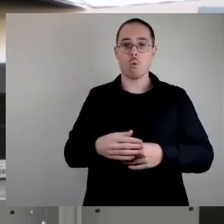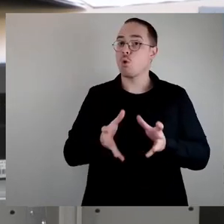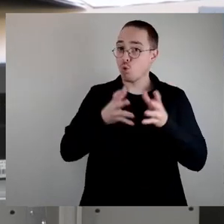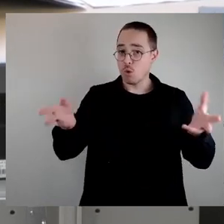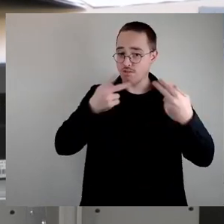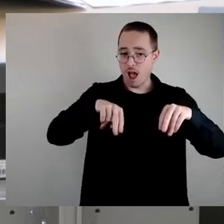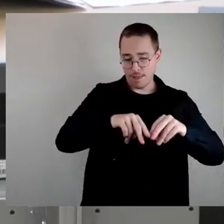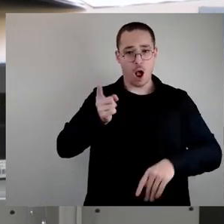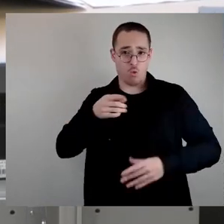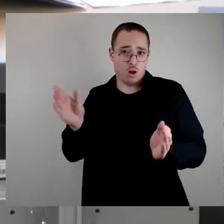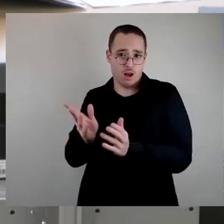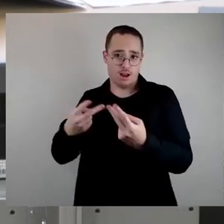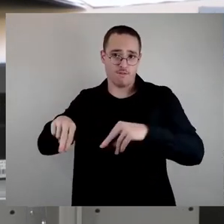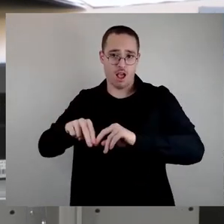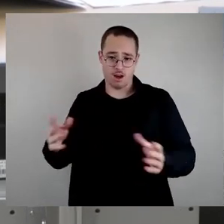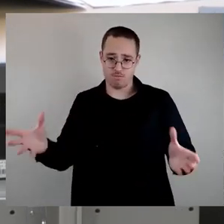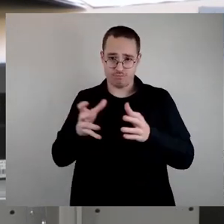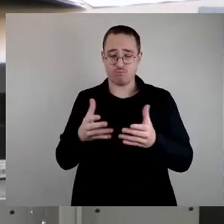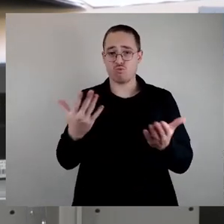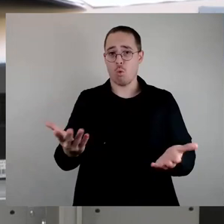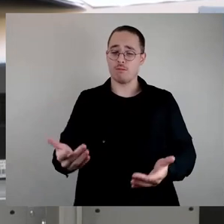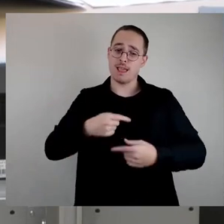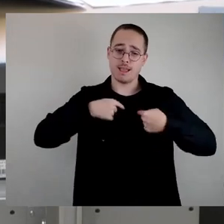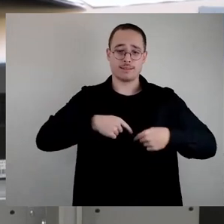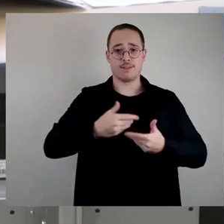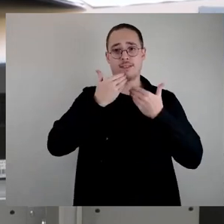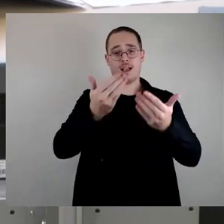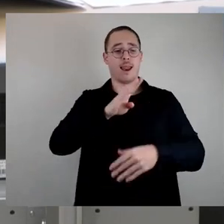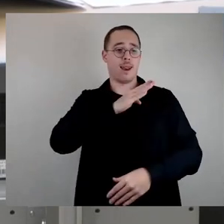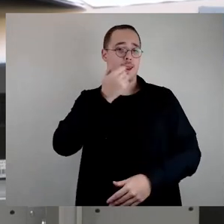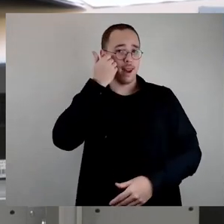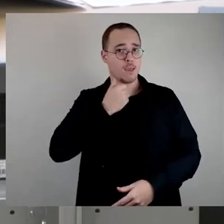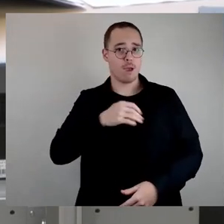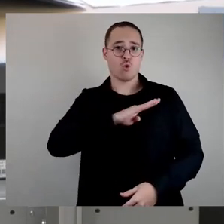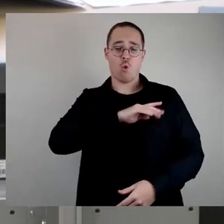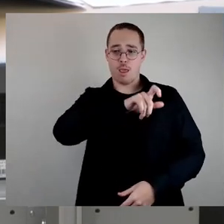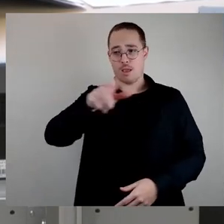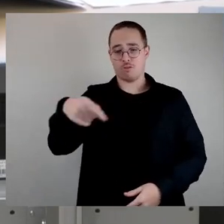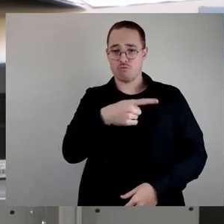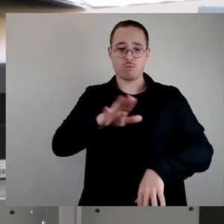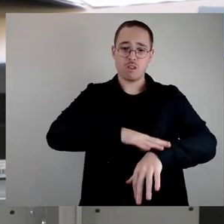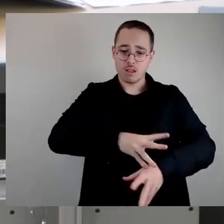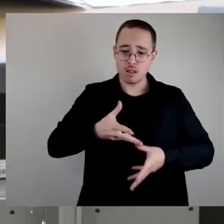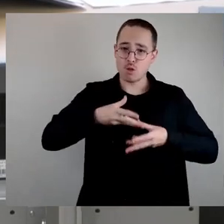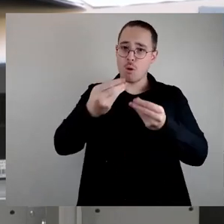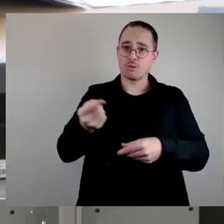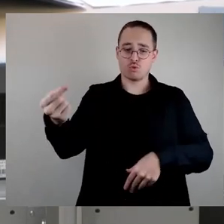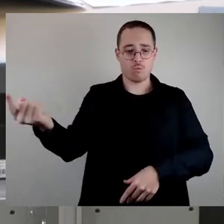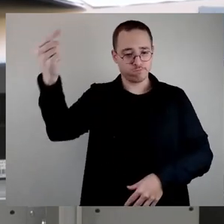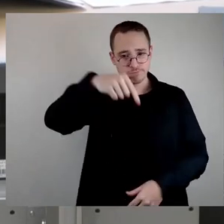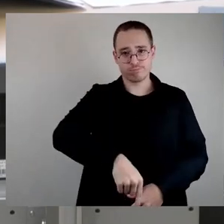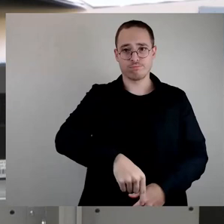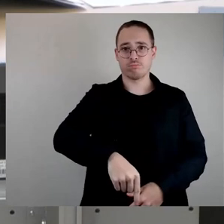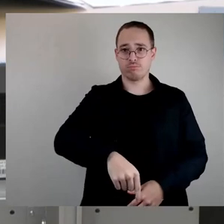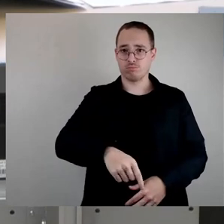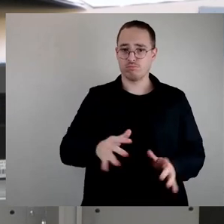kleinen Vereine. Und auch ganz, ganz herzlichen Dank, liebe Kollegen, die ihr euch die Zeit genommen habt, der Einladung zu folgen, zuzuhören und dann gemeinsam